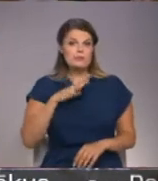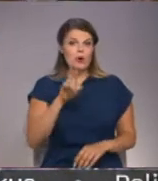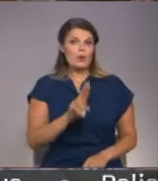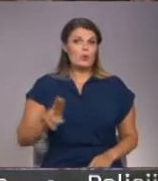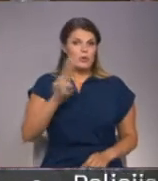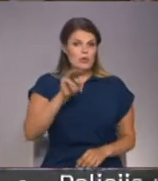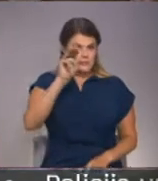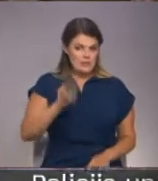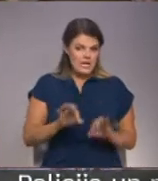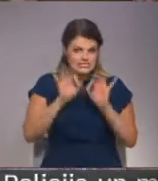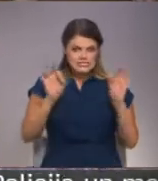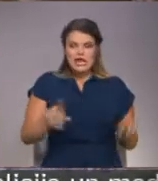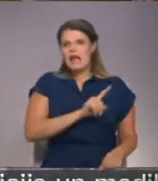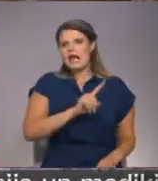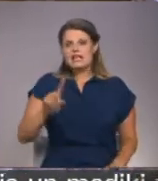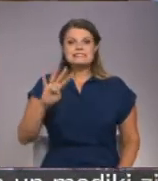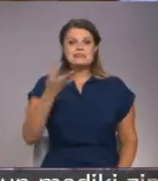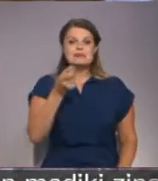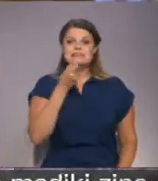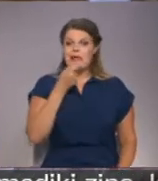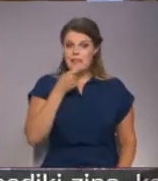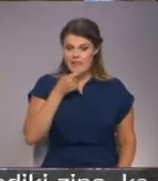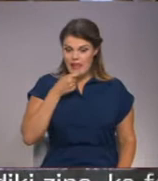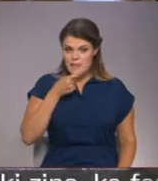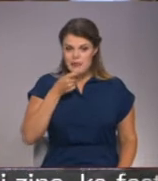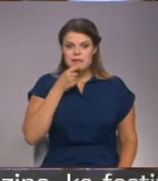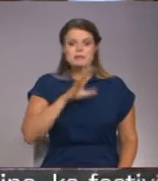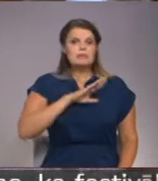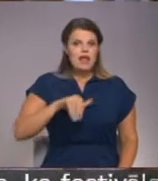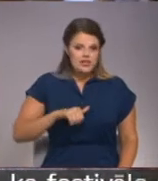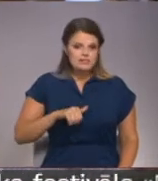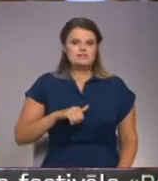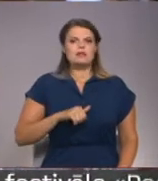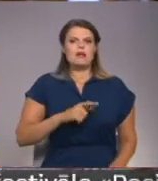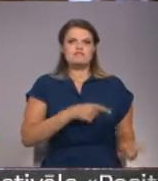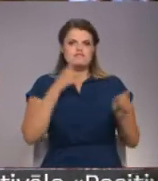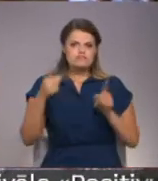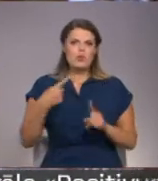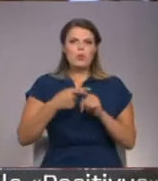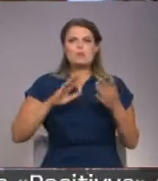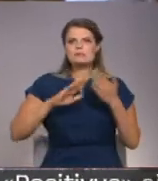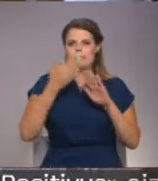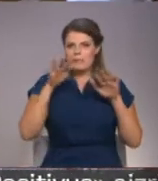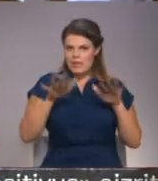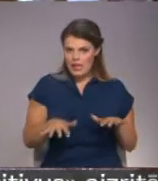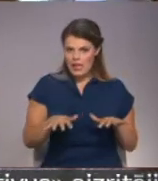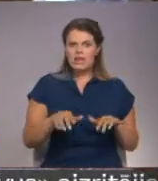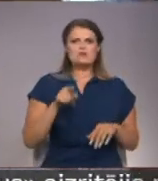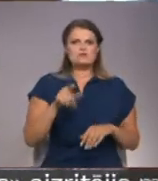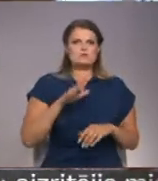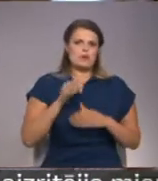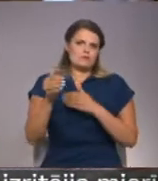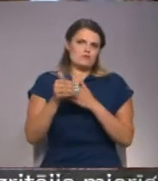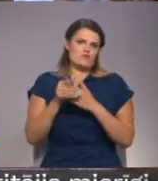jūnija mēneša līdz pat 4. Septembrim, pēc tam to pārvietojas Krustpils pili, vienkārši